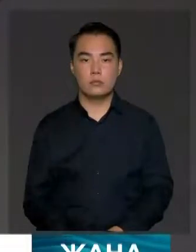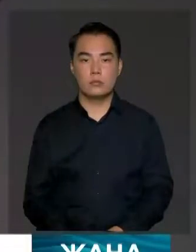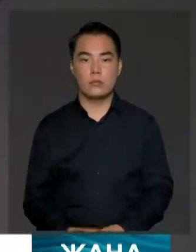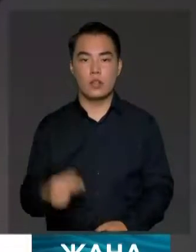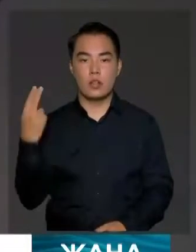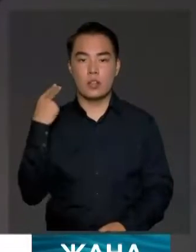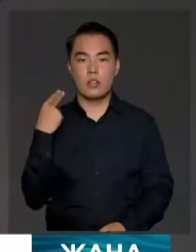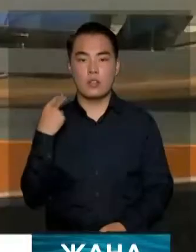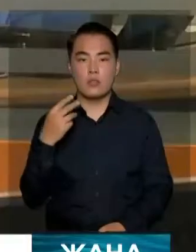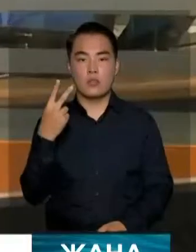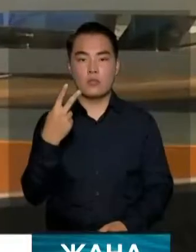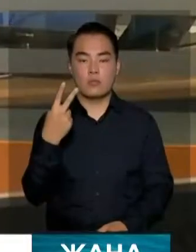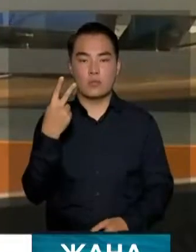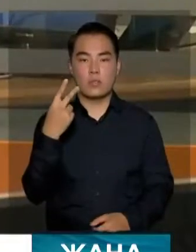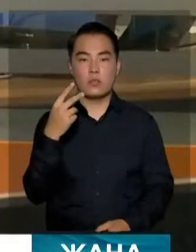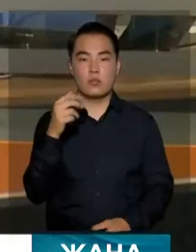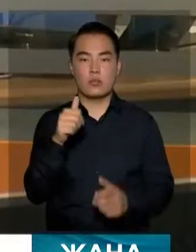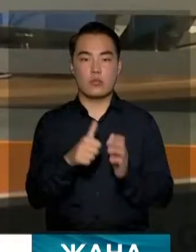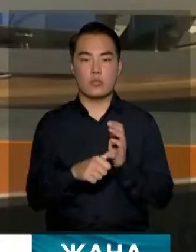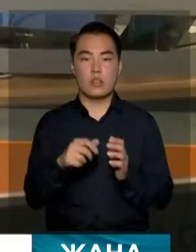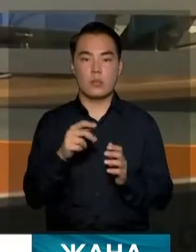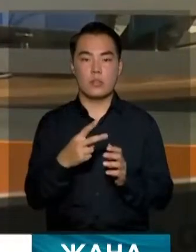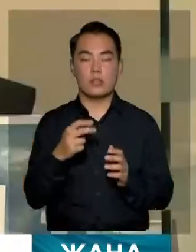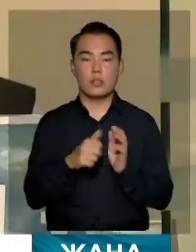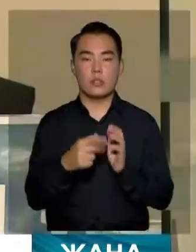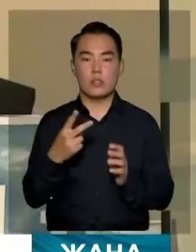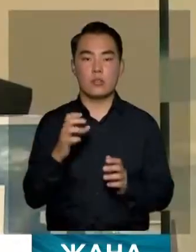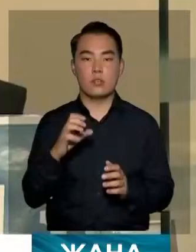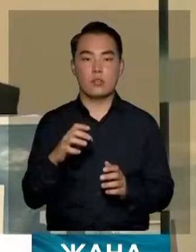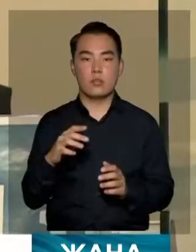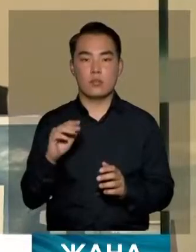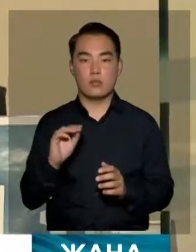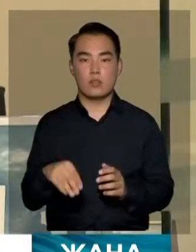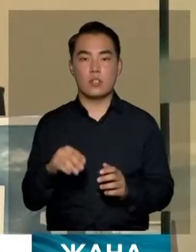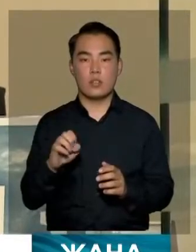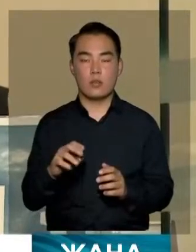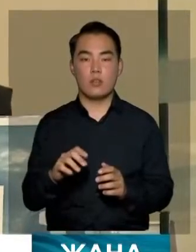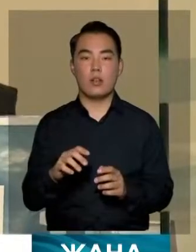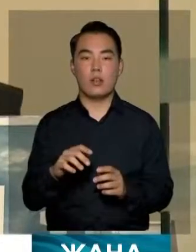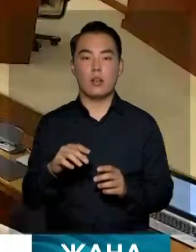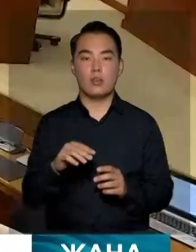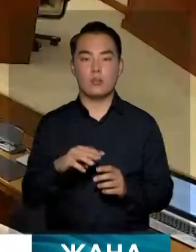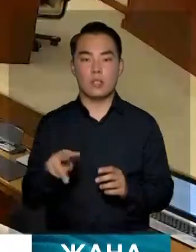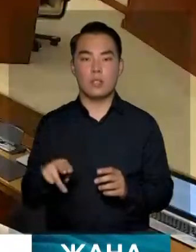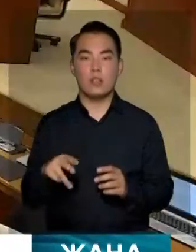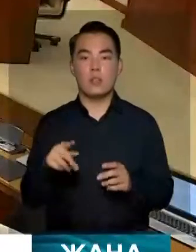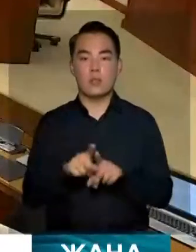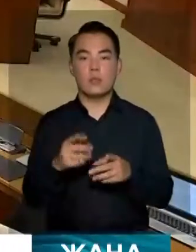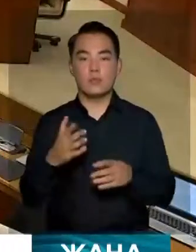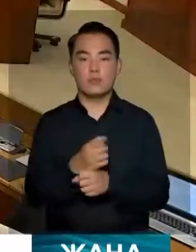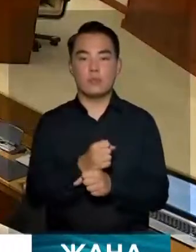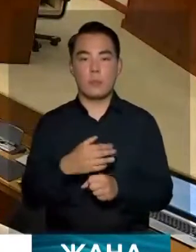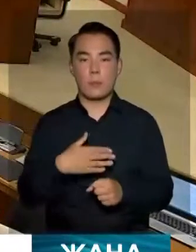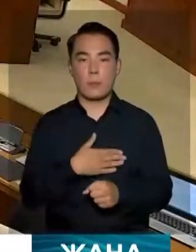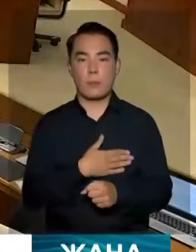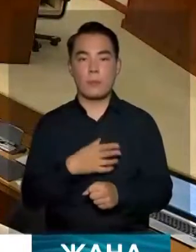Қарыз сомасы 346 миллион еуроға жуық. Халықаралық қайта құру банкі береді. 2,5% бен 11,5 жылда өтеуіміз керек. Бұған қаржы